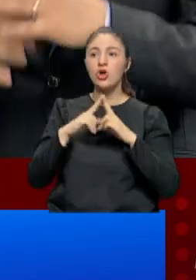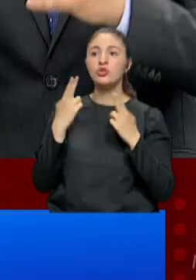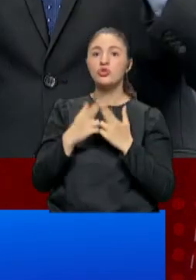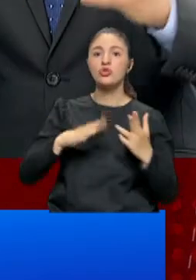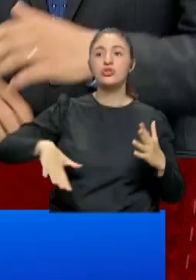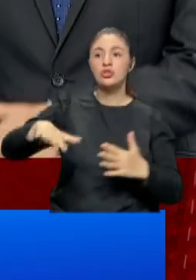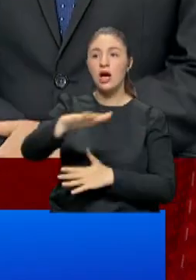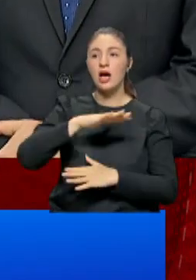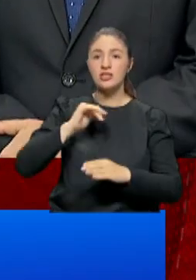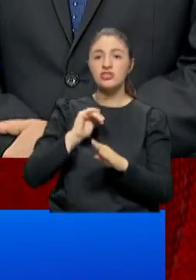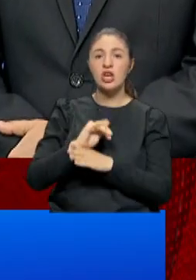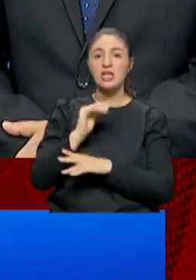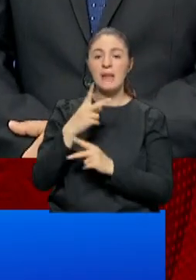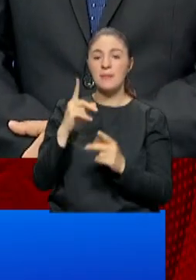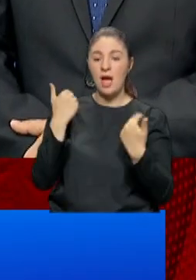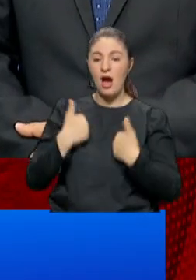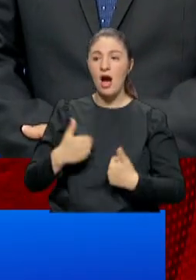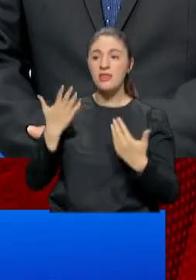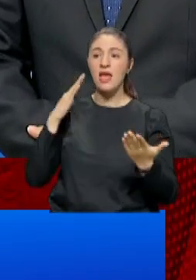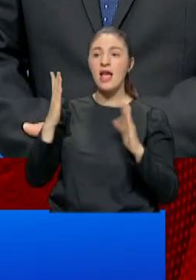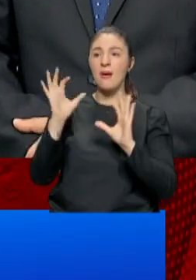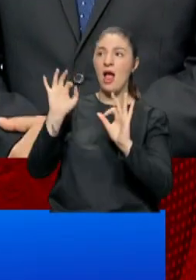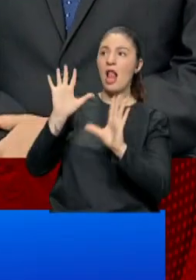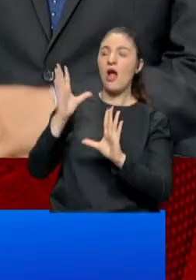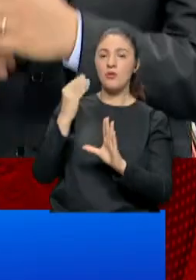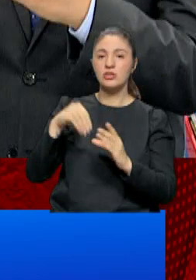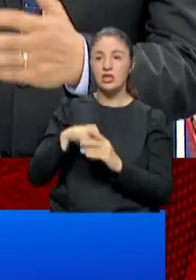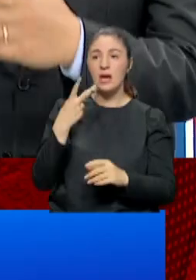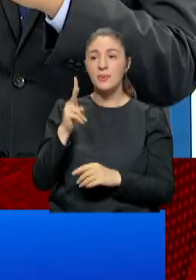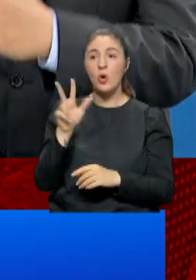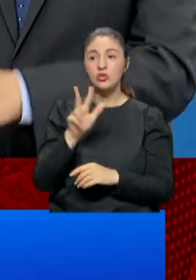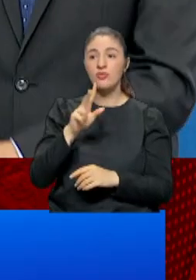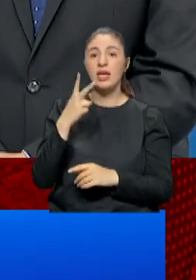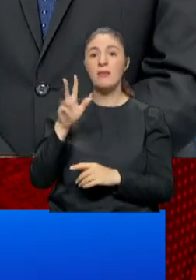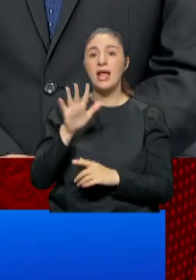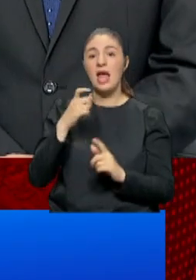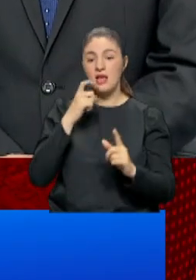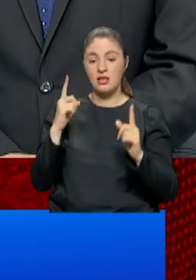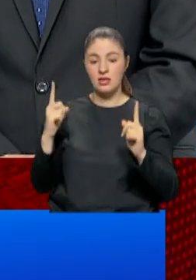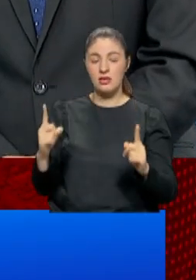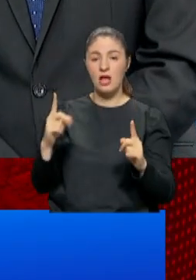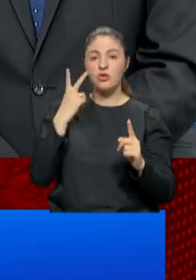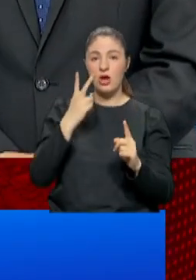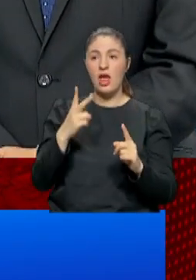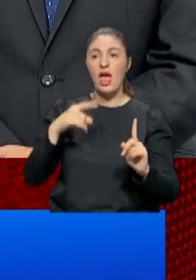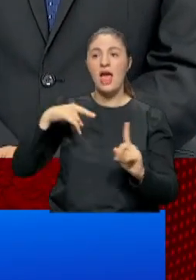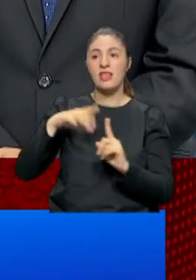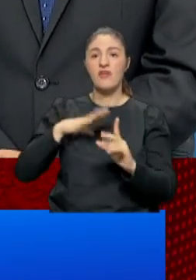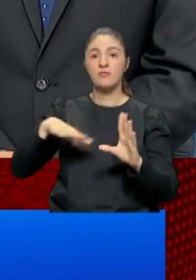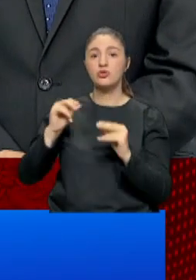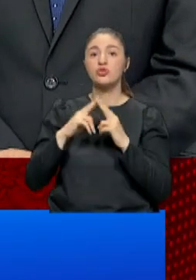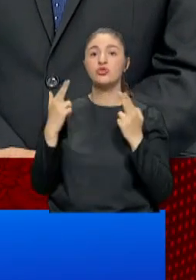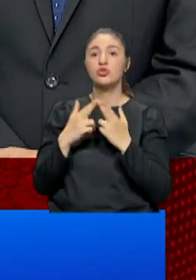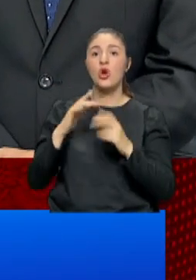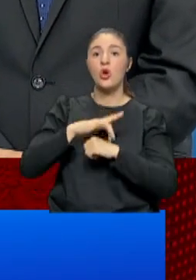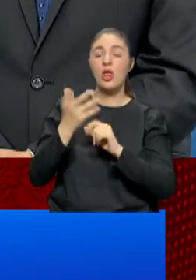dünyanın yaşanılabilir bir halde iklimin tutulabilmesi için 2030m 2050 yılına yönelik hedefler var Tüm